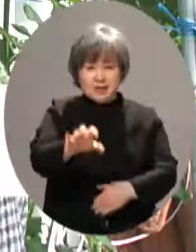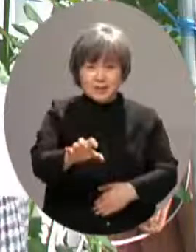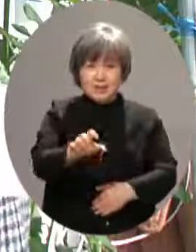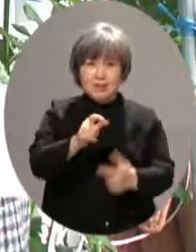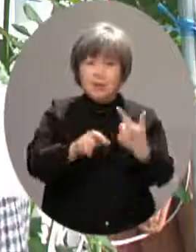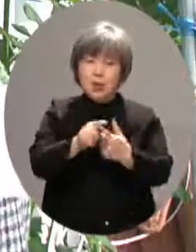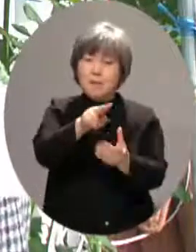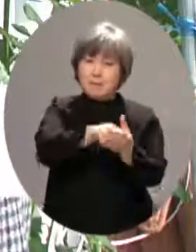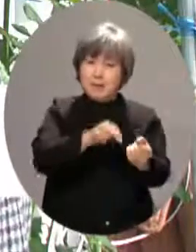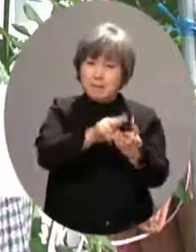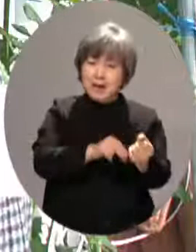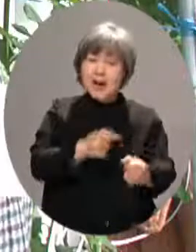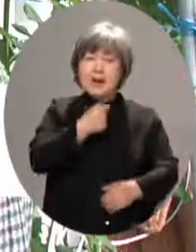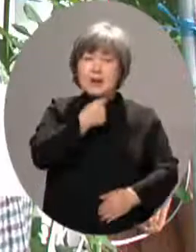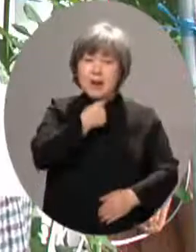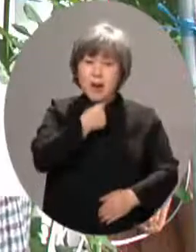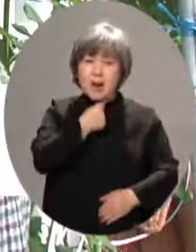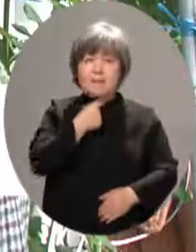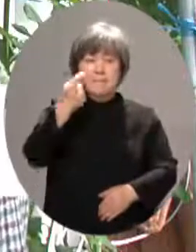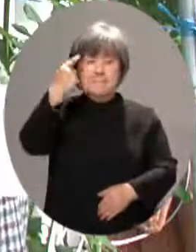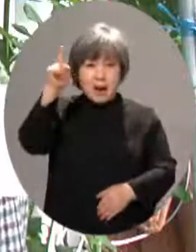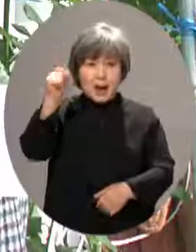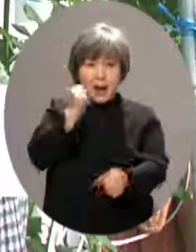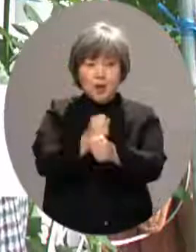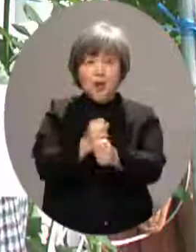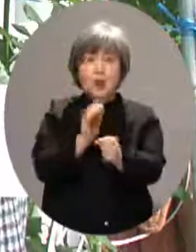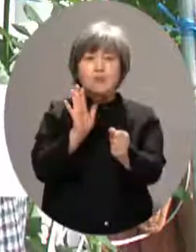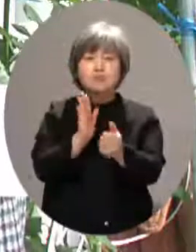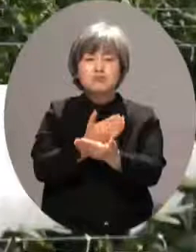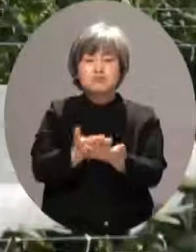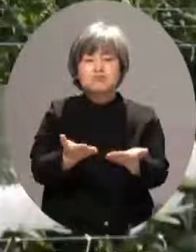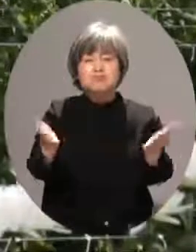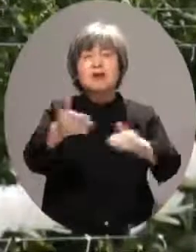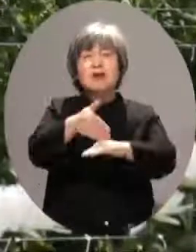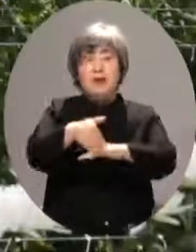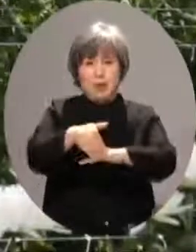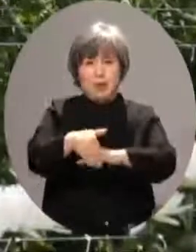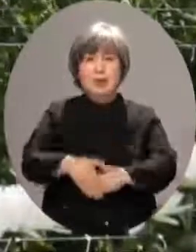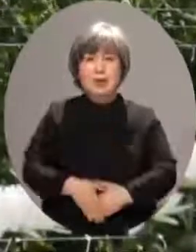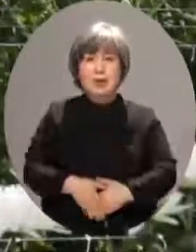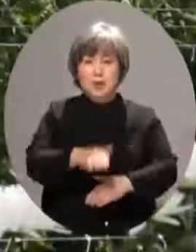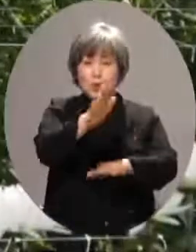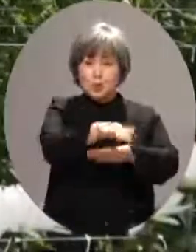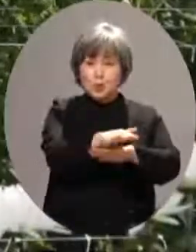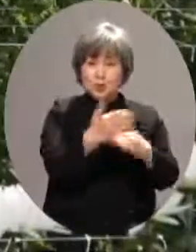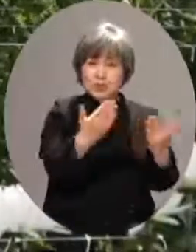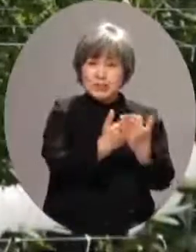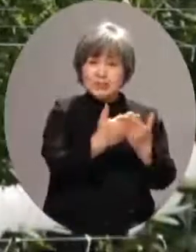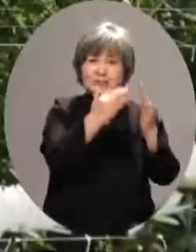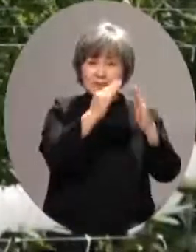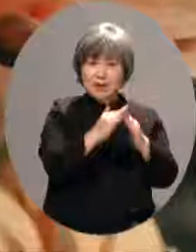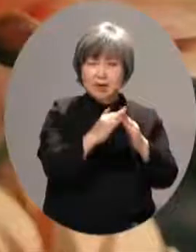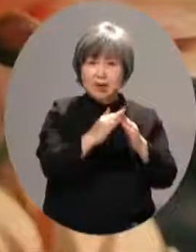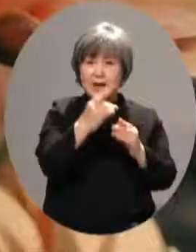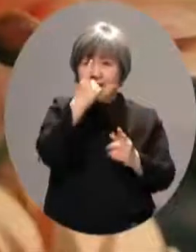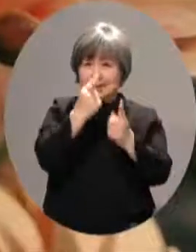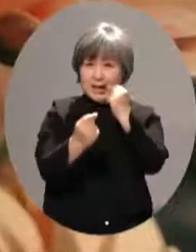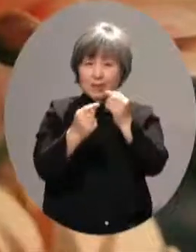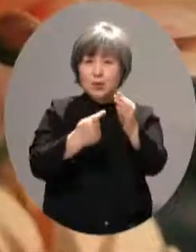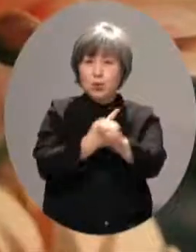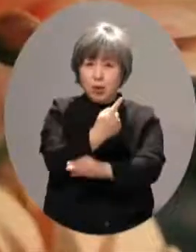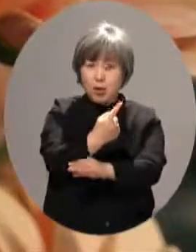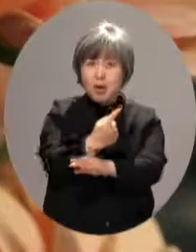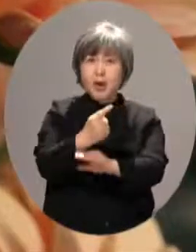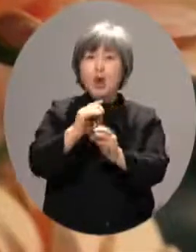수요가 있고 희망하는 품종을 개발하고 보급해 다가 계획입니다 농촌진흥청은 장미 이후에도 국화와